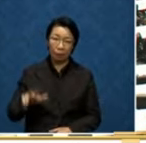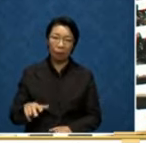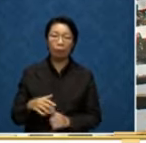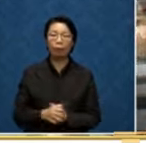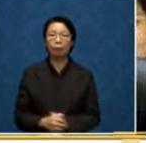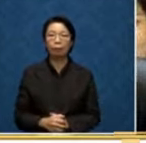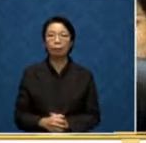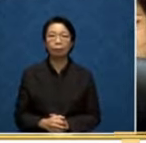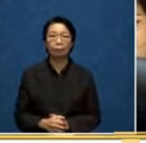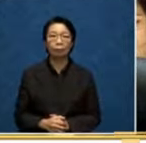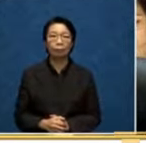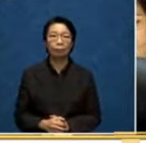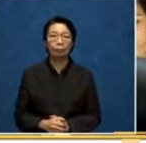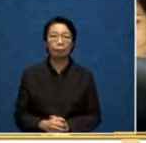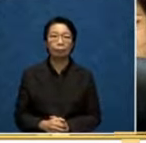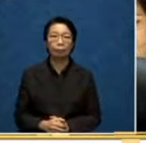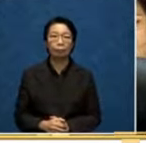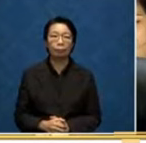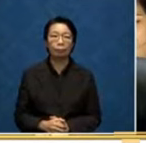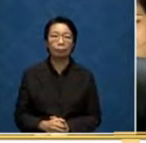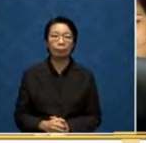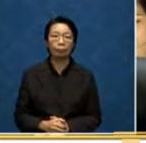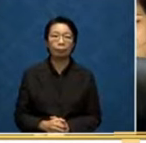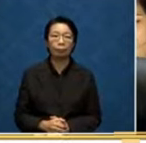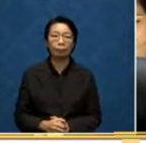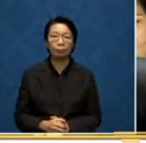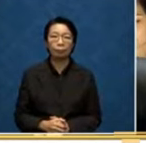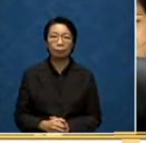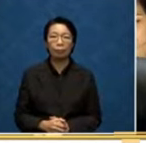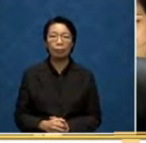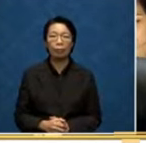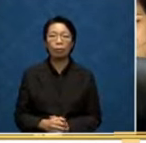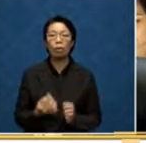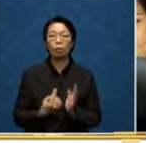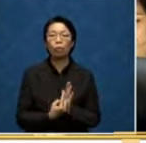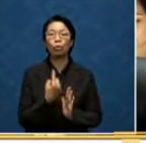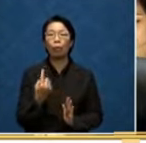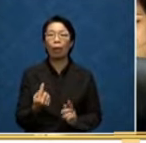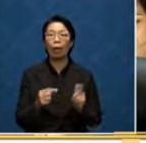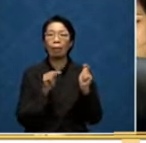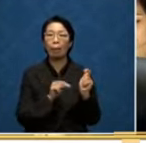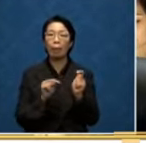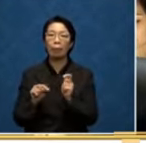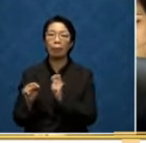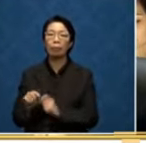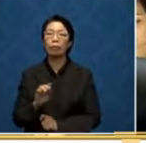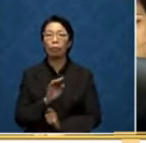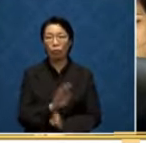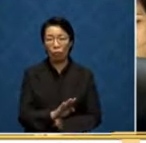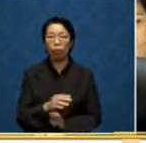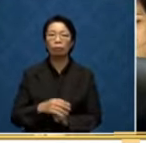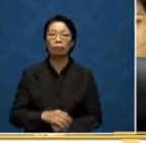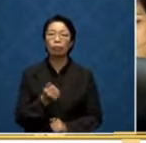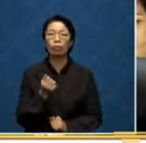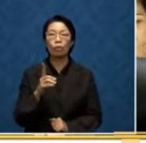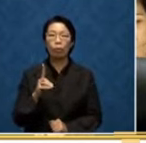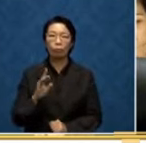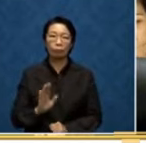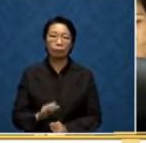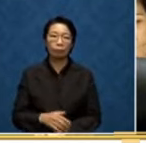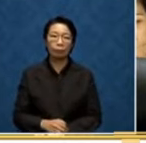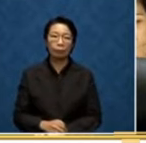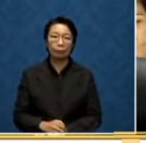อซอตำบลหนองไฮอำเภอโนนสะอาดอำเภอหนองแสงจังหวัดอุดรธานี